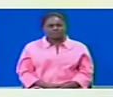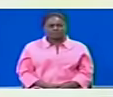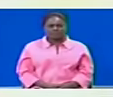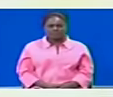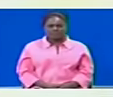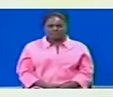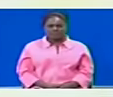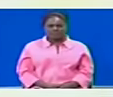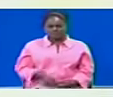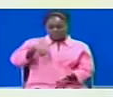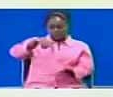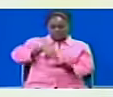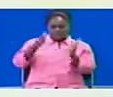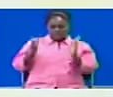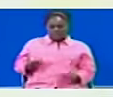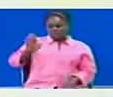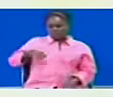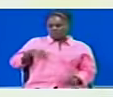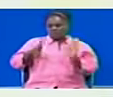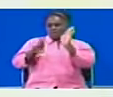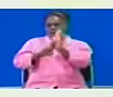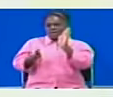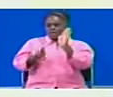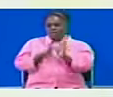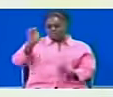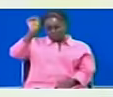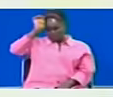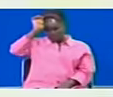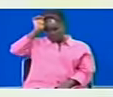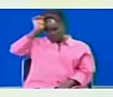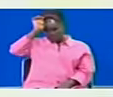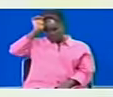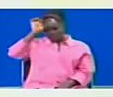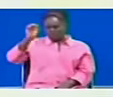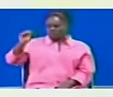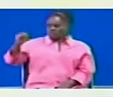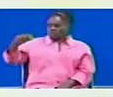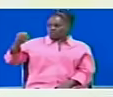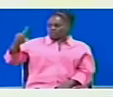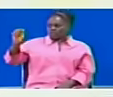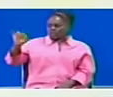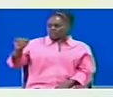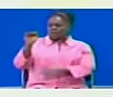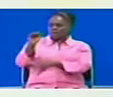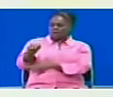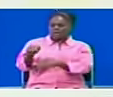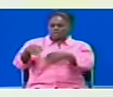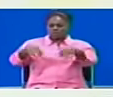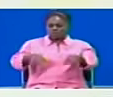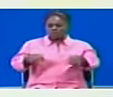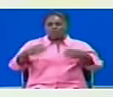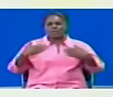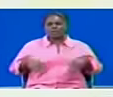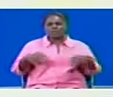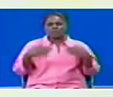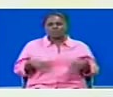Na mtazamaji, mgombeaji wa wakilishi wa kina mama katika kaunti ya Uasin Gishu, Gladys Boss Sholei, ametoa wito kwa watumizi wa